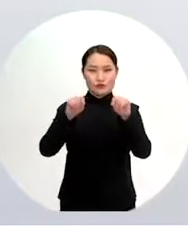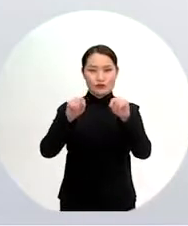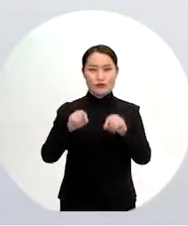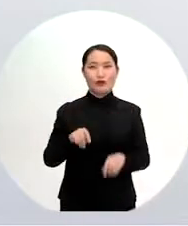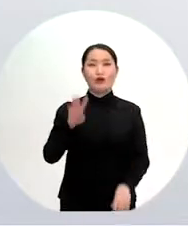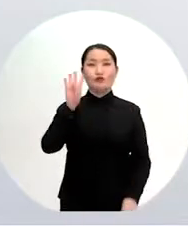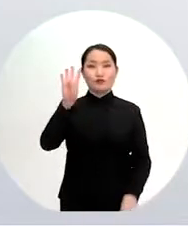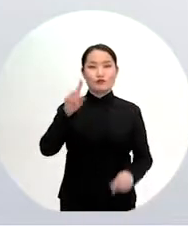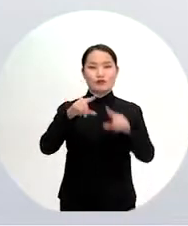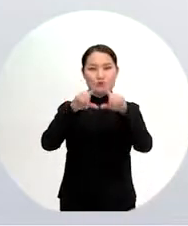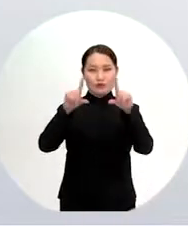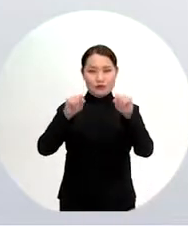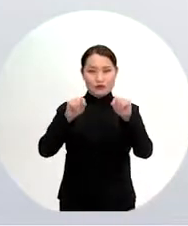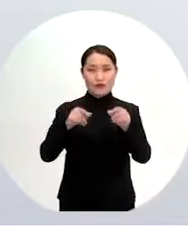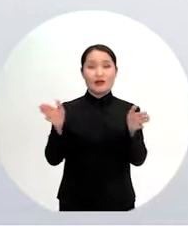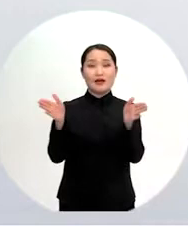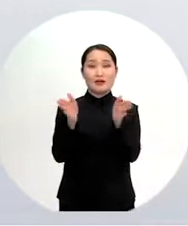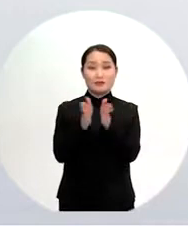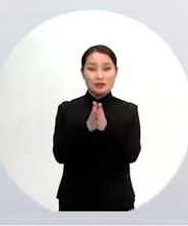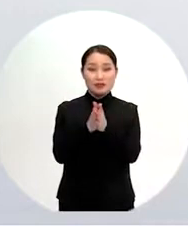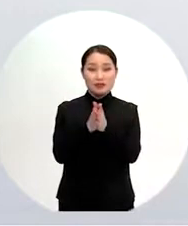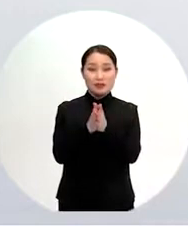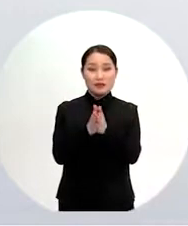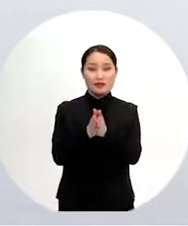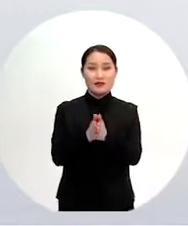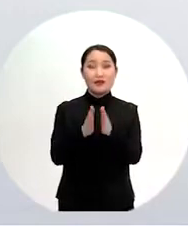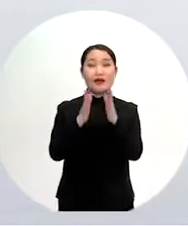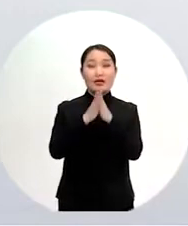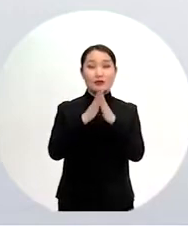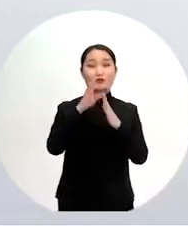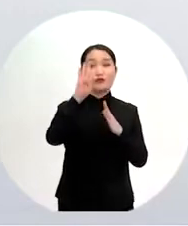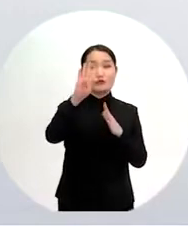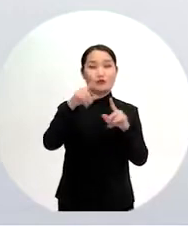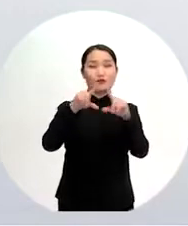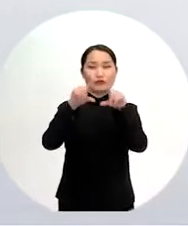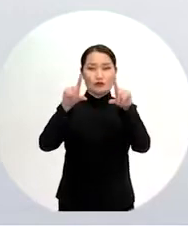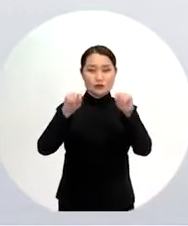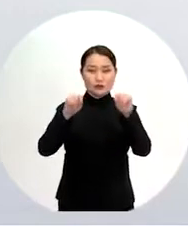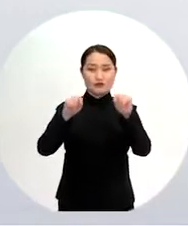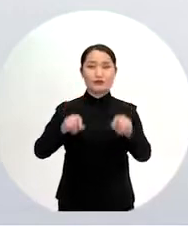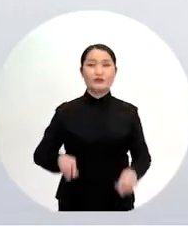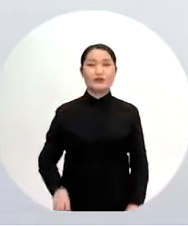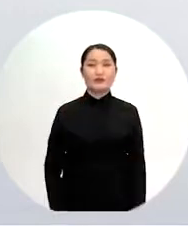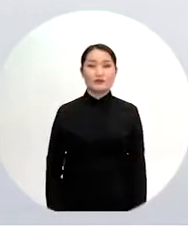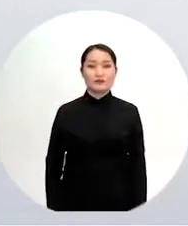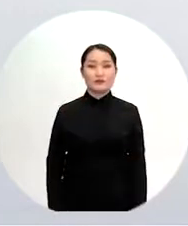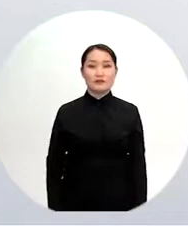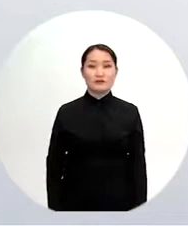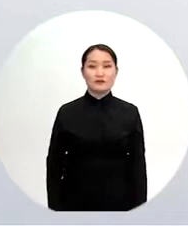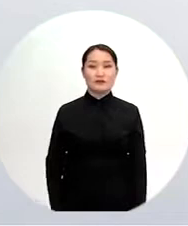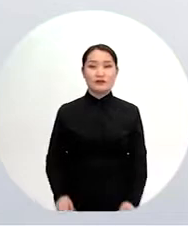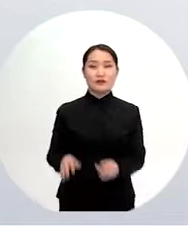4 дөрвөлжин нийлээд 14 дөрвөлжин.